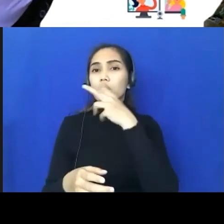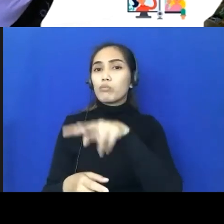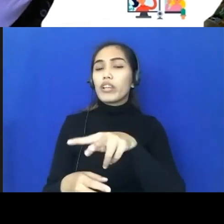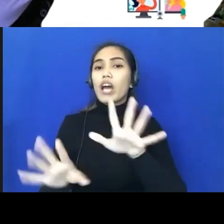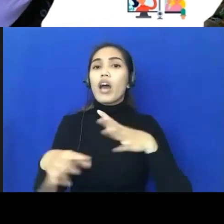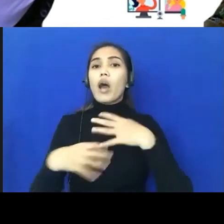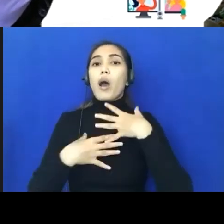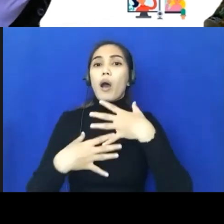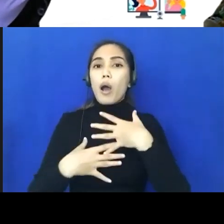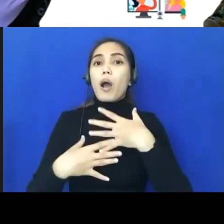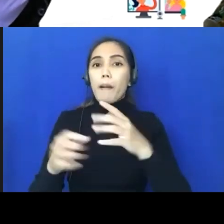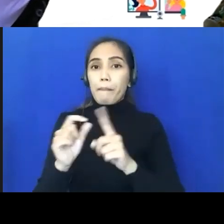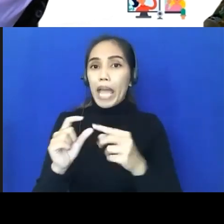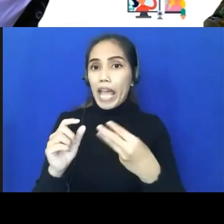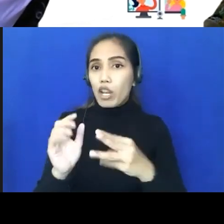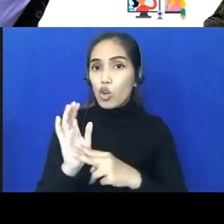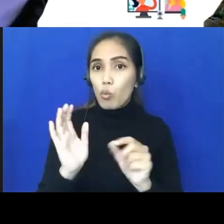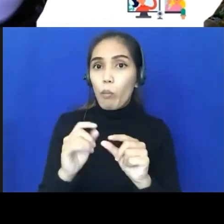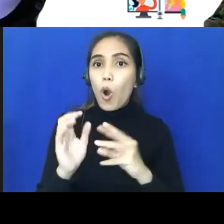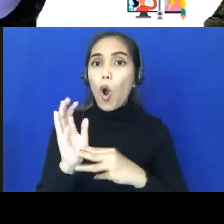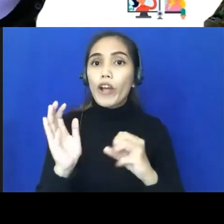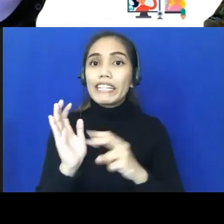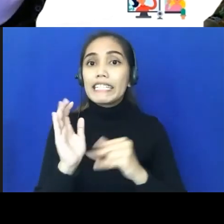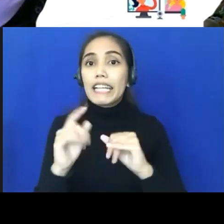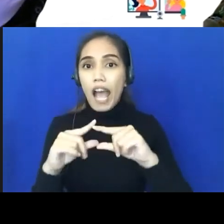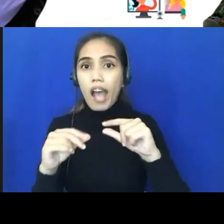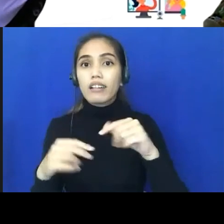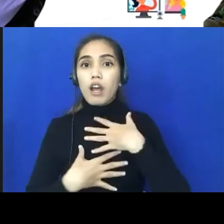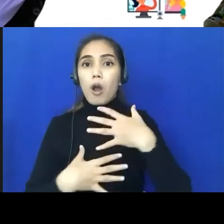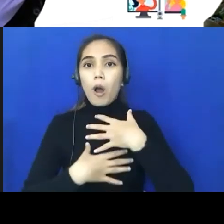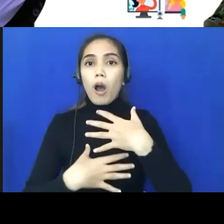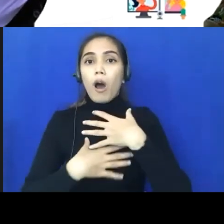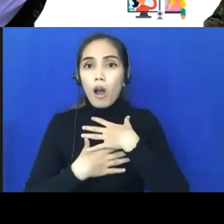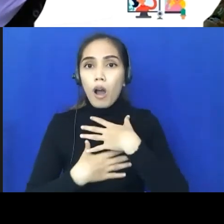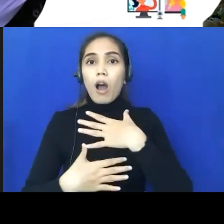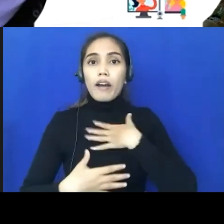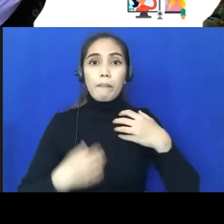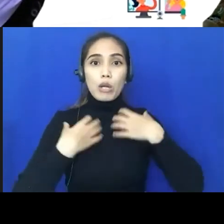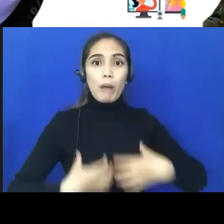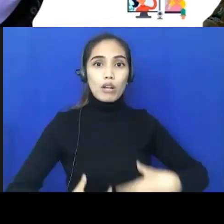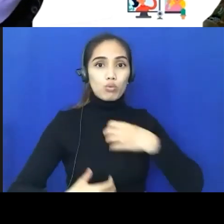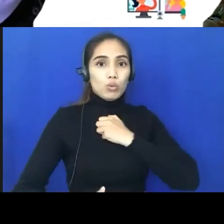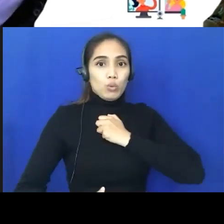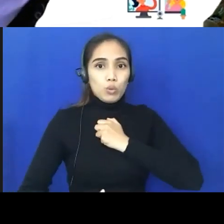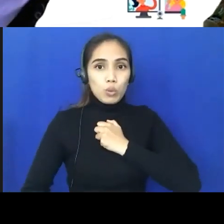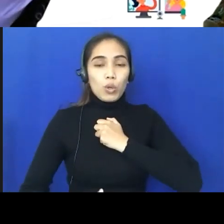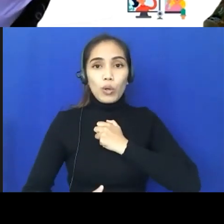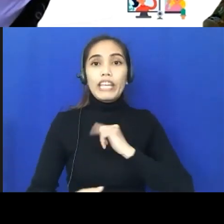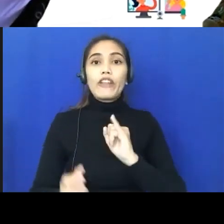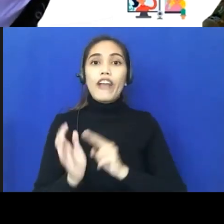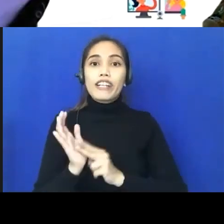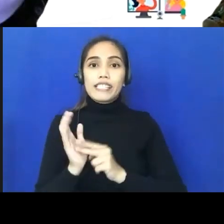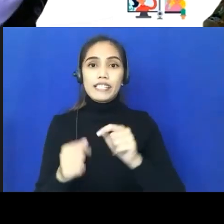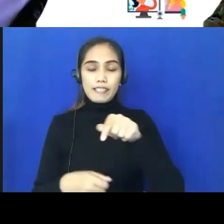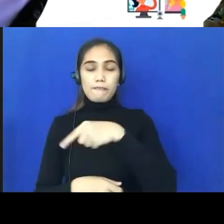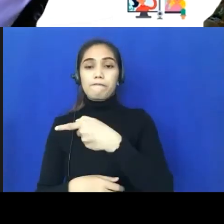adanya MTBS yang dilakukan secara luas, kemudian ada peningkatan kapasitas dari tenaganya, jadi MTBS-nya